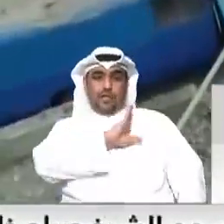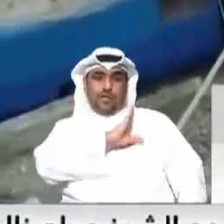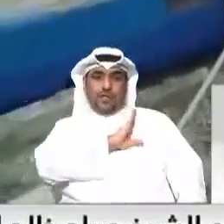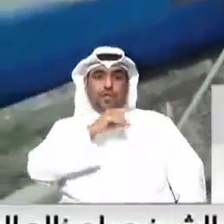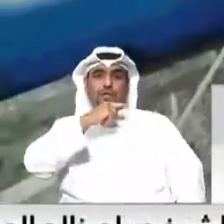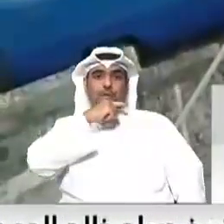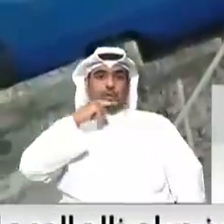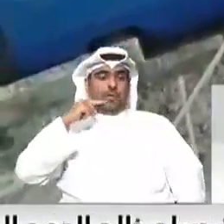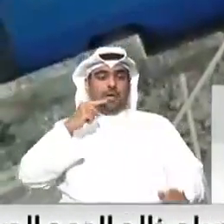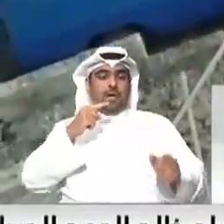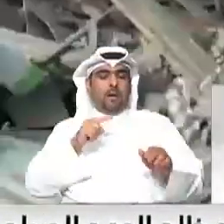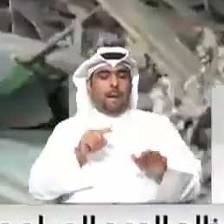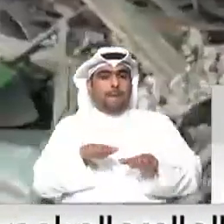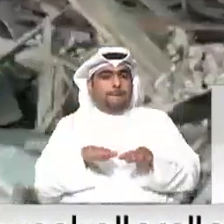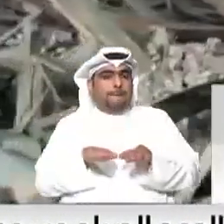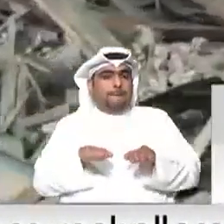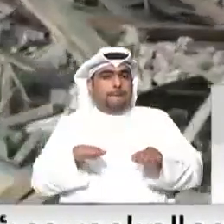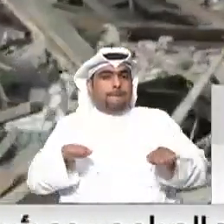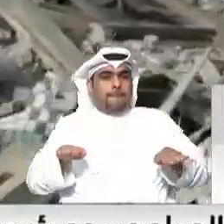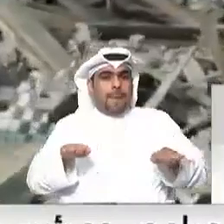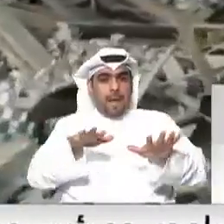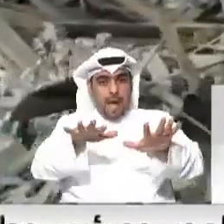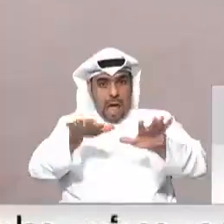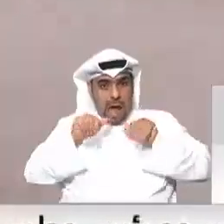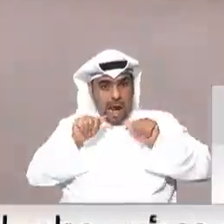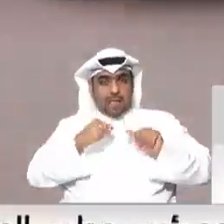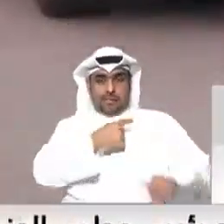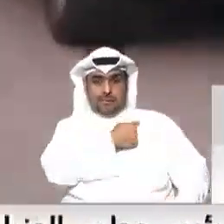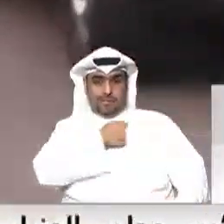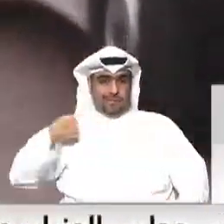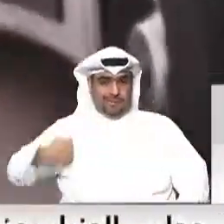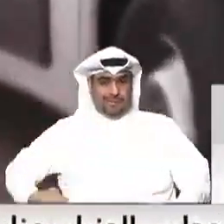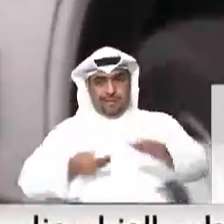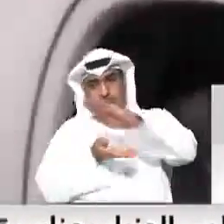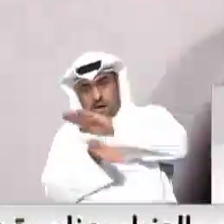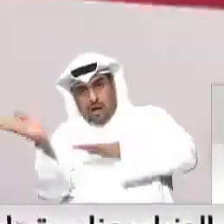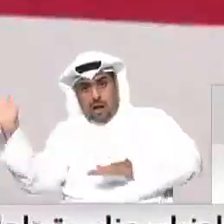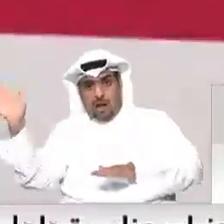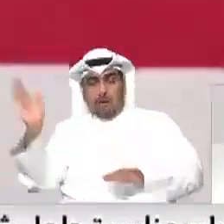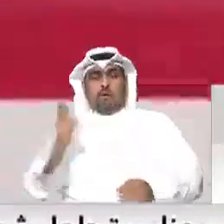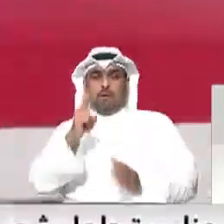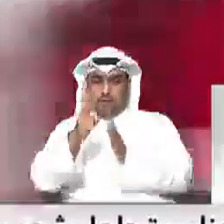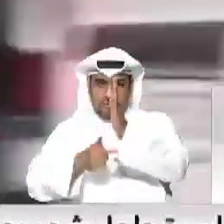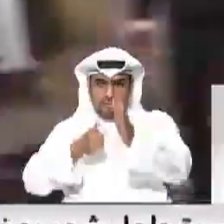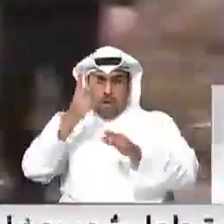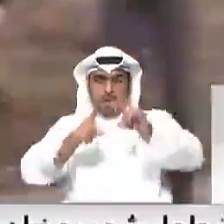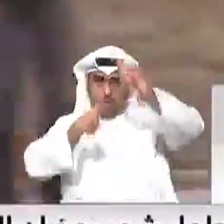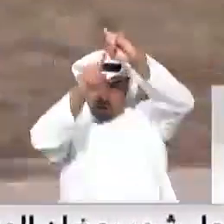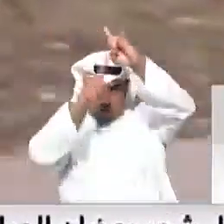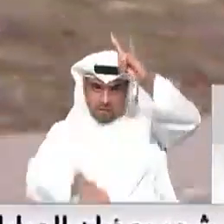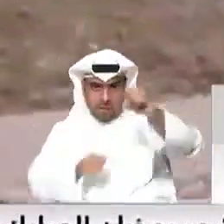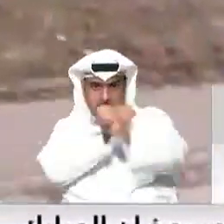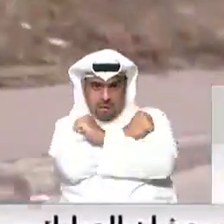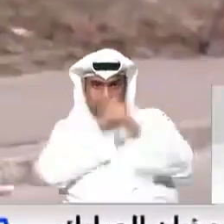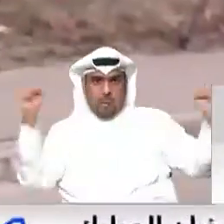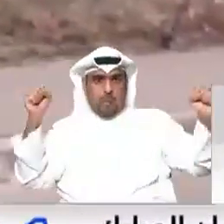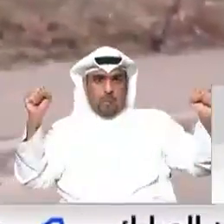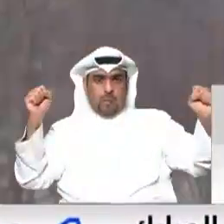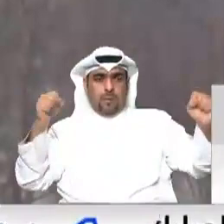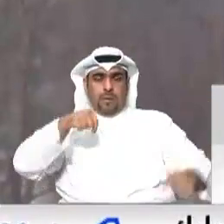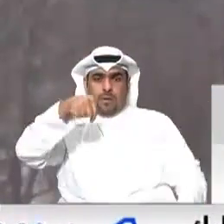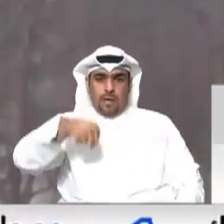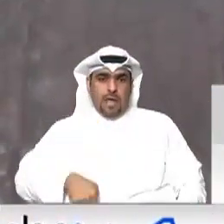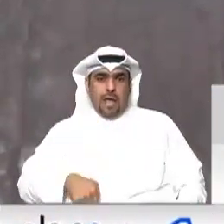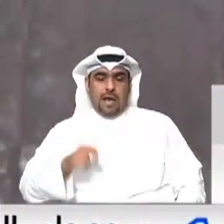أخرى، والقصف اقترب من العاصمة كييف. 4 قتلى خلفهم هجوم على منشآت مدنية في محيط العاصمة